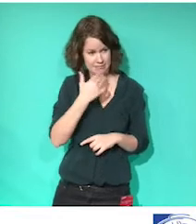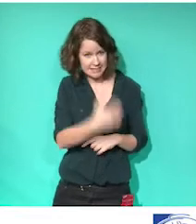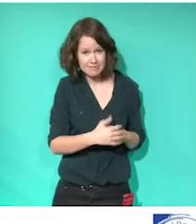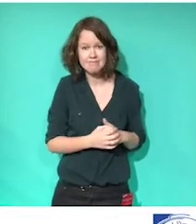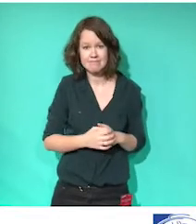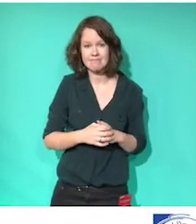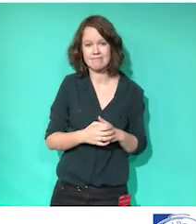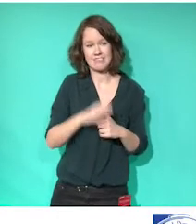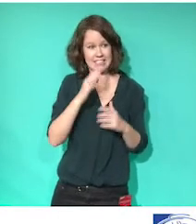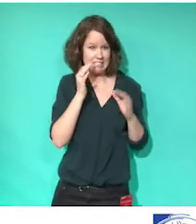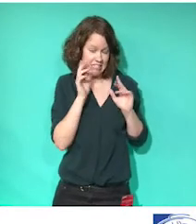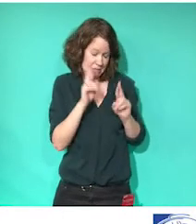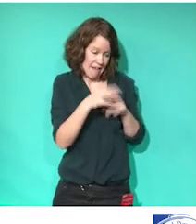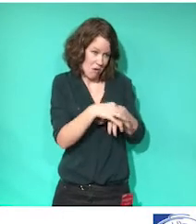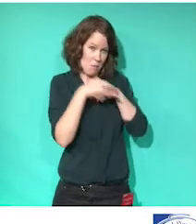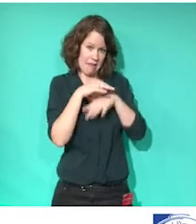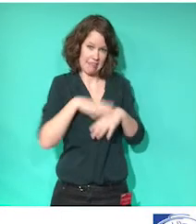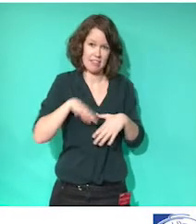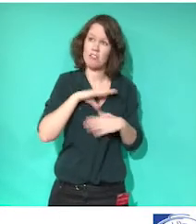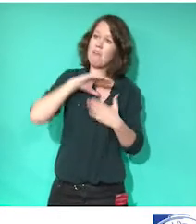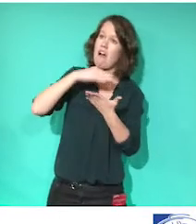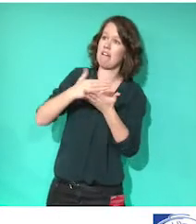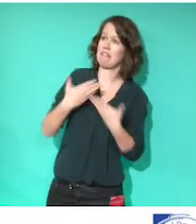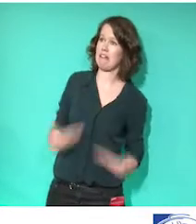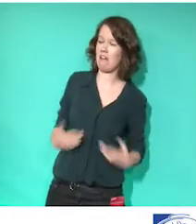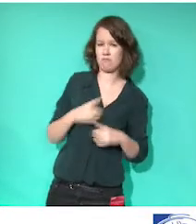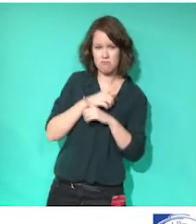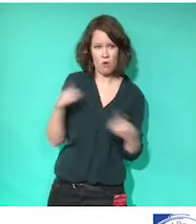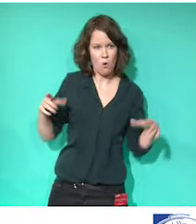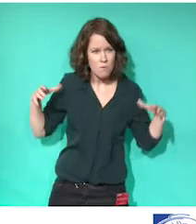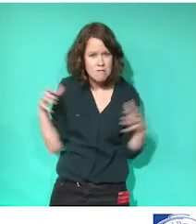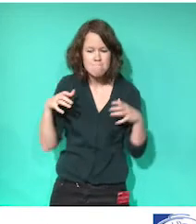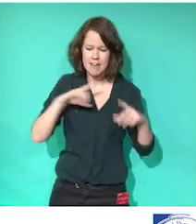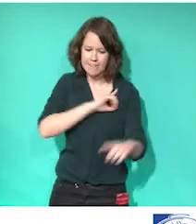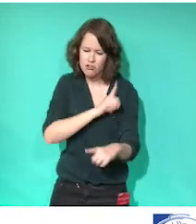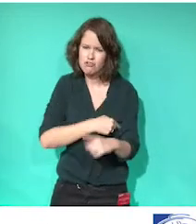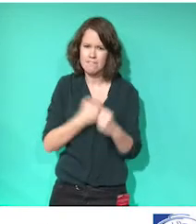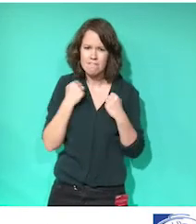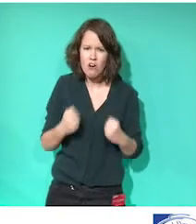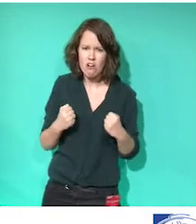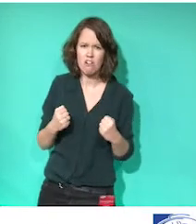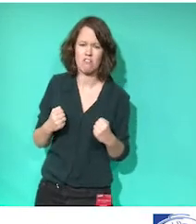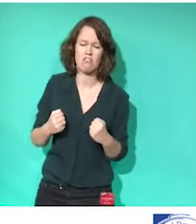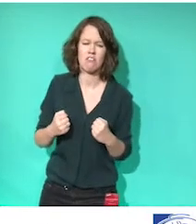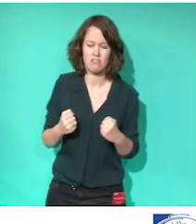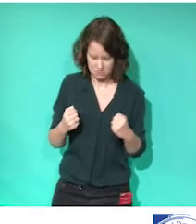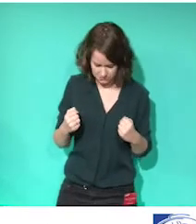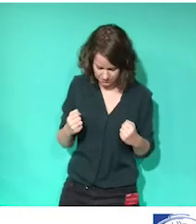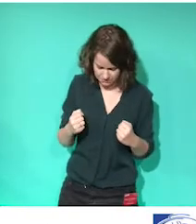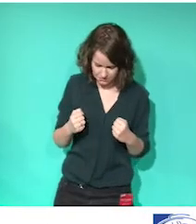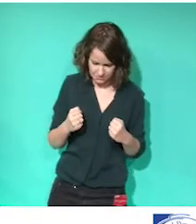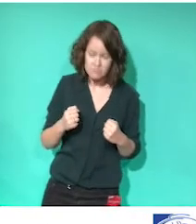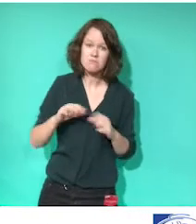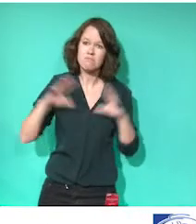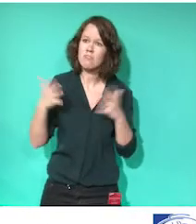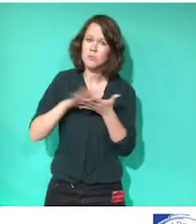cette mobilisation. On ne peut pas s'arrêter là. Le momentum est très fort. L'énergie, vous voyez, qui a été développée par l'ensemble